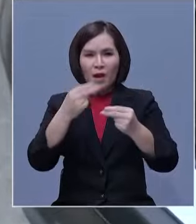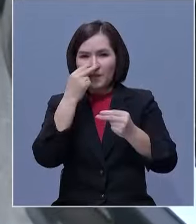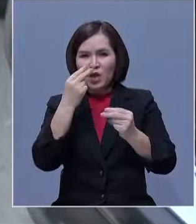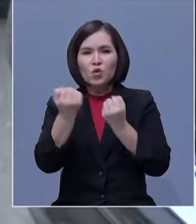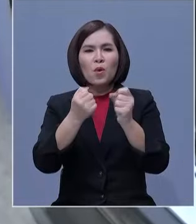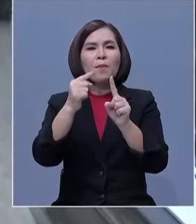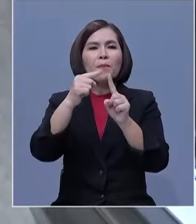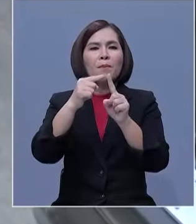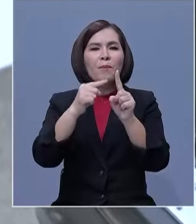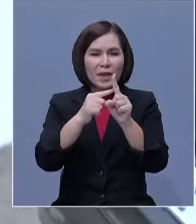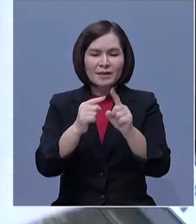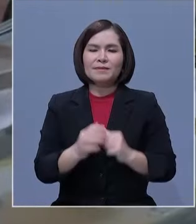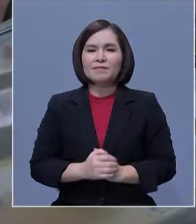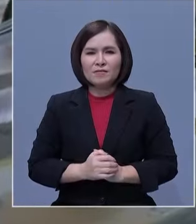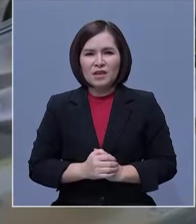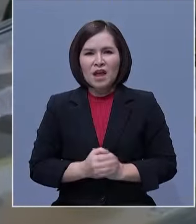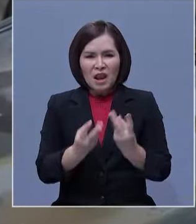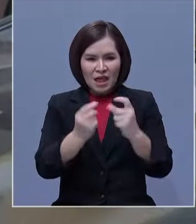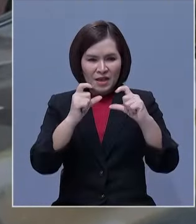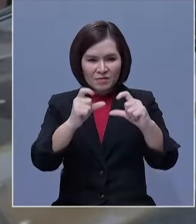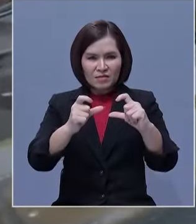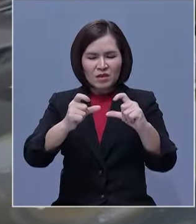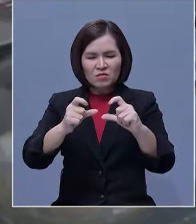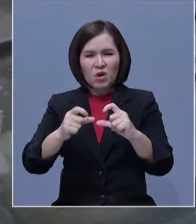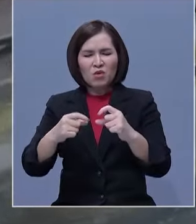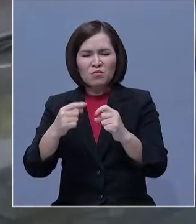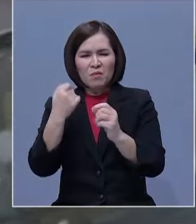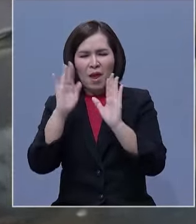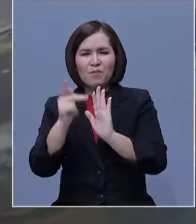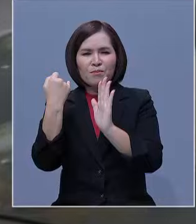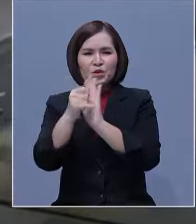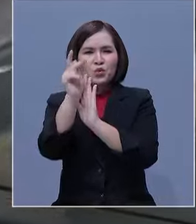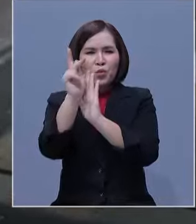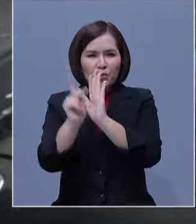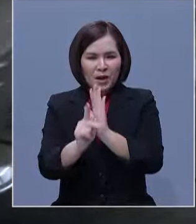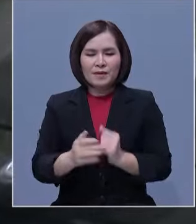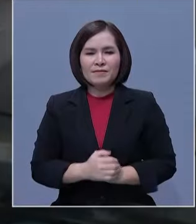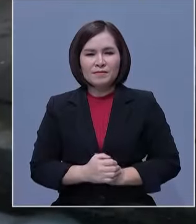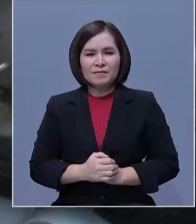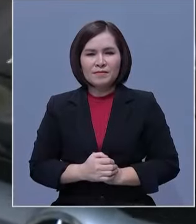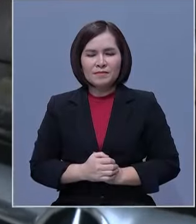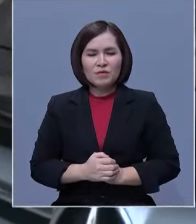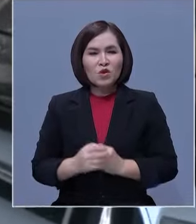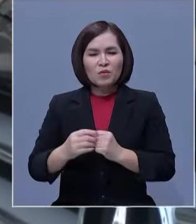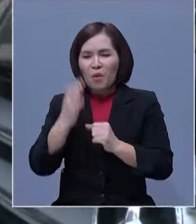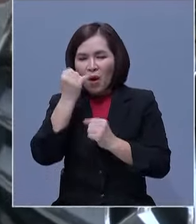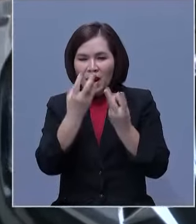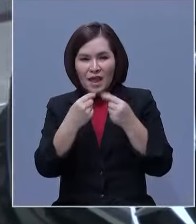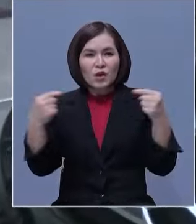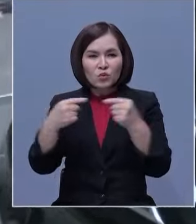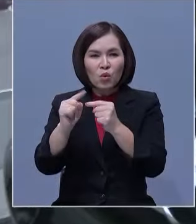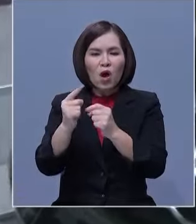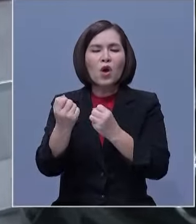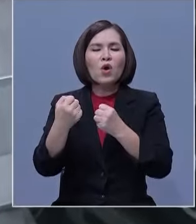รวจสอบพบว่ารถคันนี้มีการสวมทะเบียนด้วยนะครับลักษณะรถและทะเบียนรถเหมือนรถเบนซ์คันนึงในเต็นท์รถย่านสิงห์บุรีต่